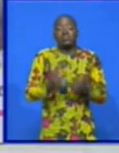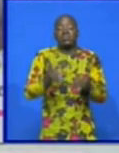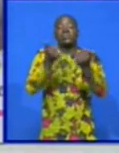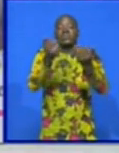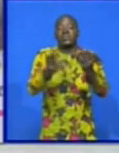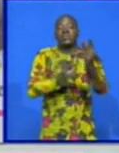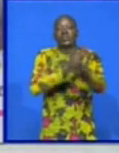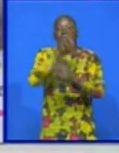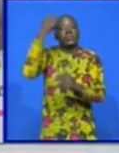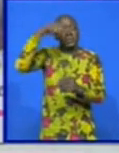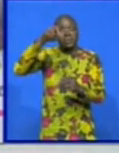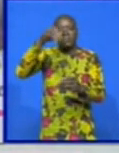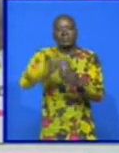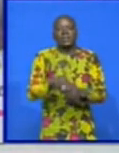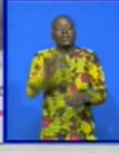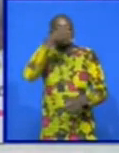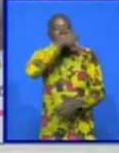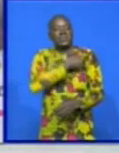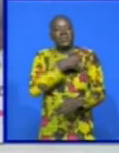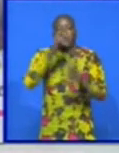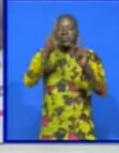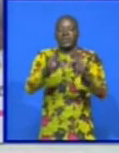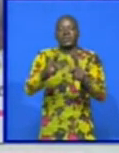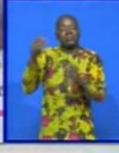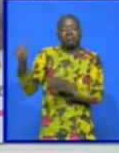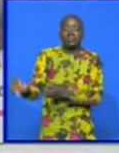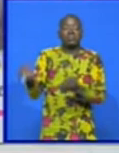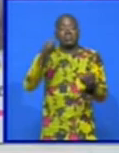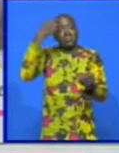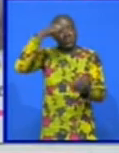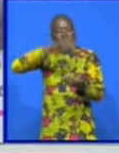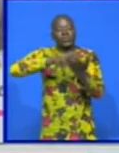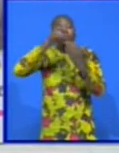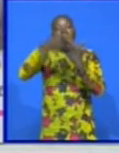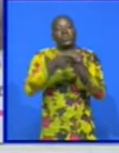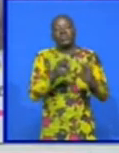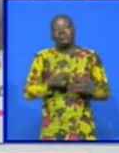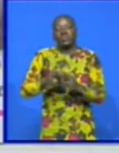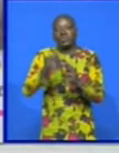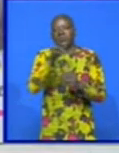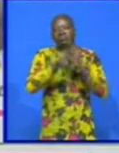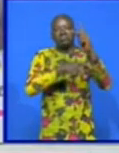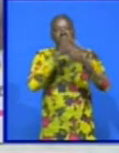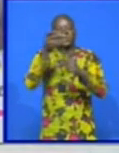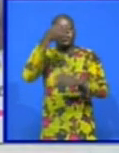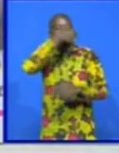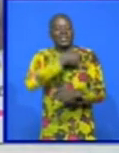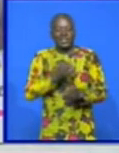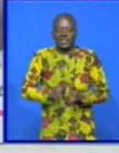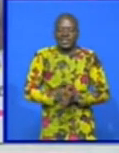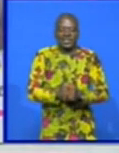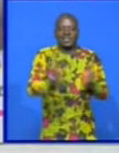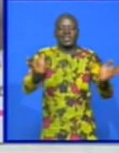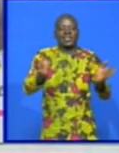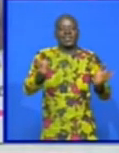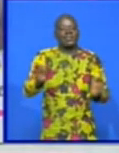et indemnisation des personnes affectées par les aménagements de projets d'utilité publique ou d'intérêt général, celle portant